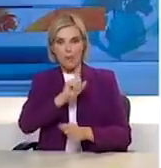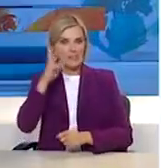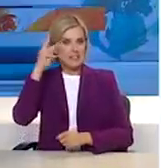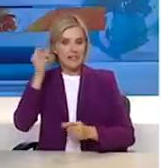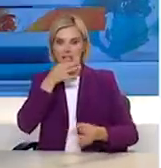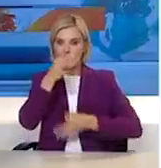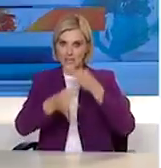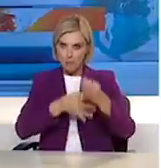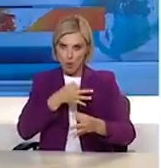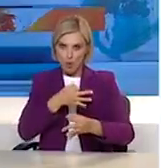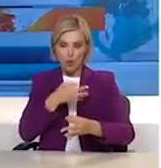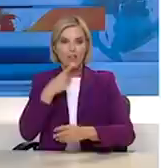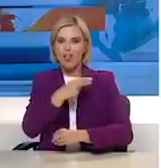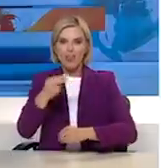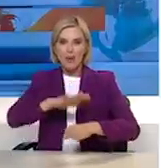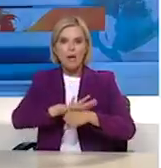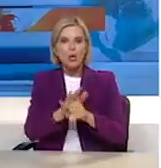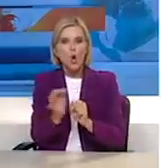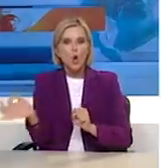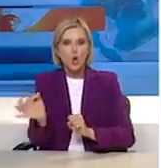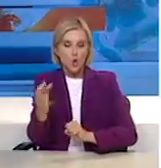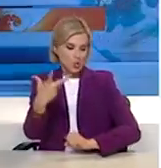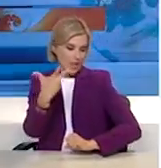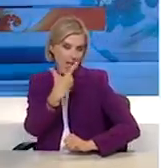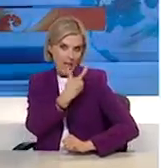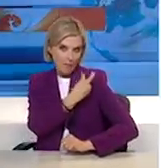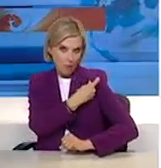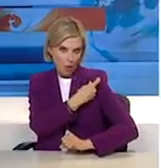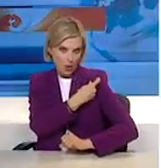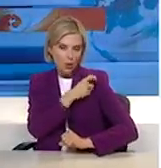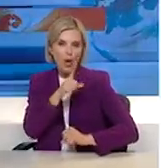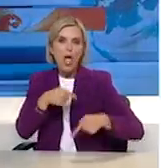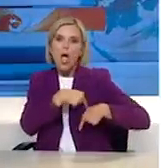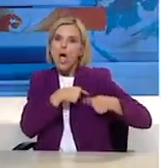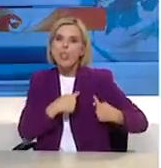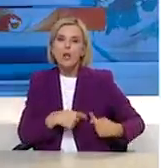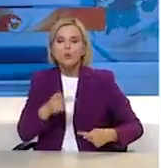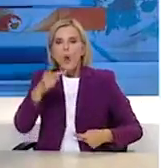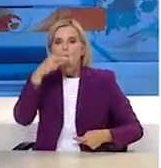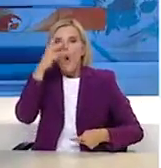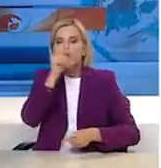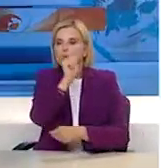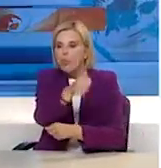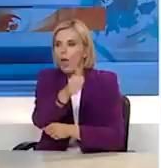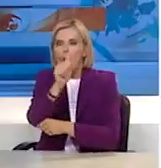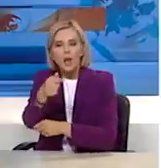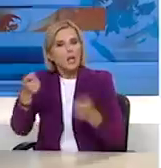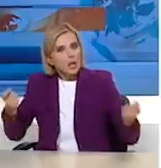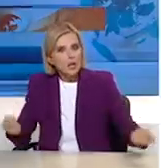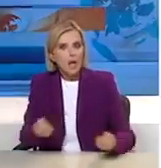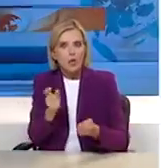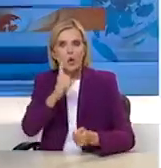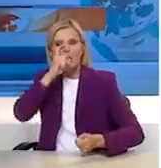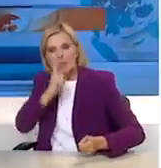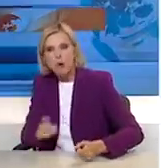δεν θέλω να ζήσουμε την κακή αποδοχή του εμβολίου που έζησαν κάποιες χώρες με τον Ι1Ν1 πριν